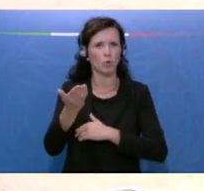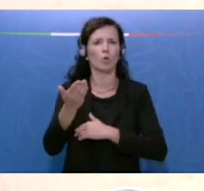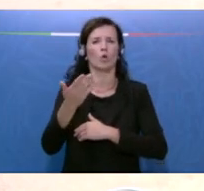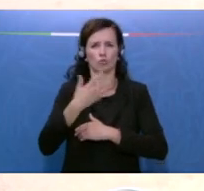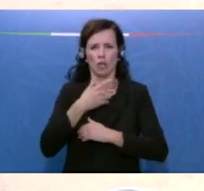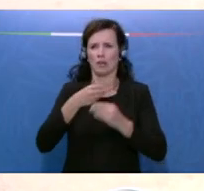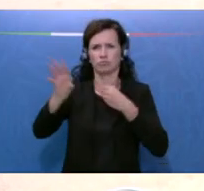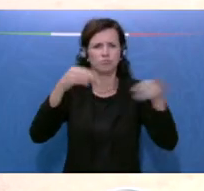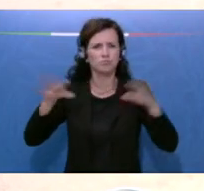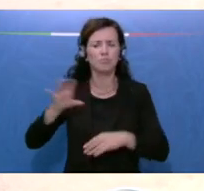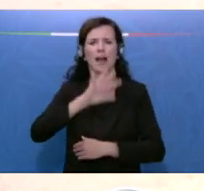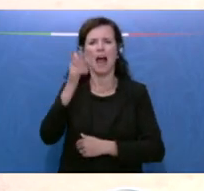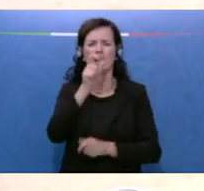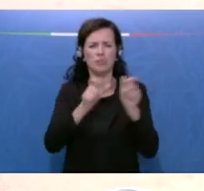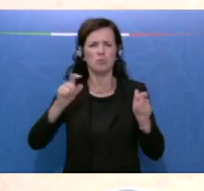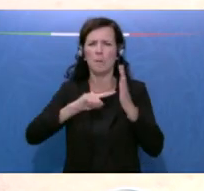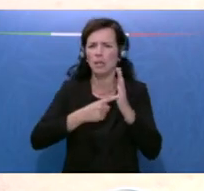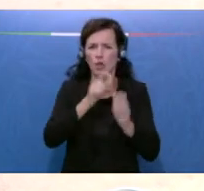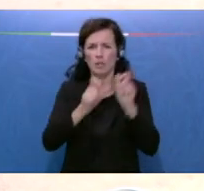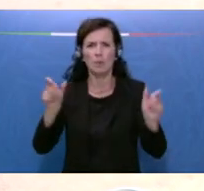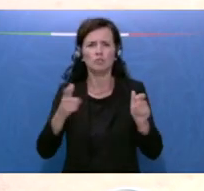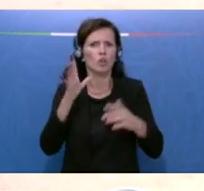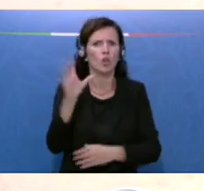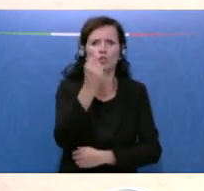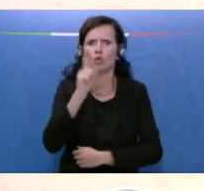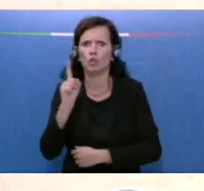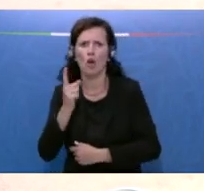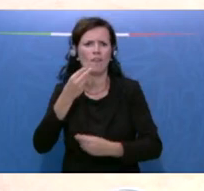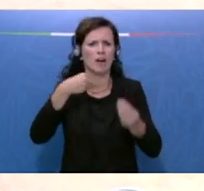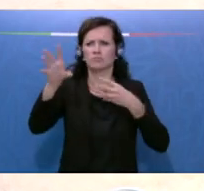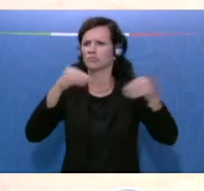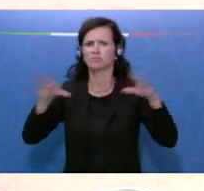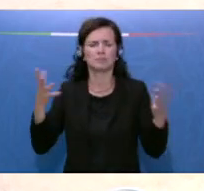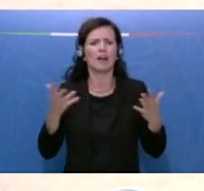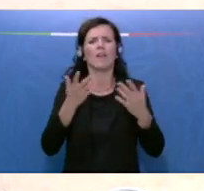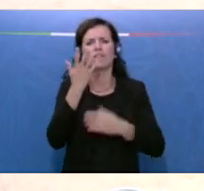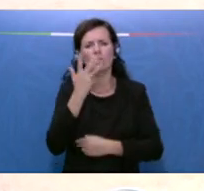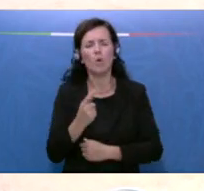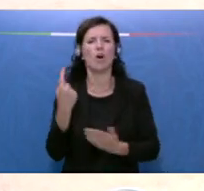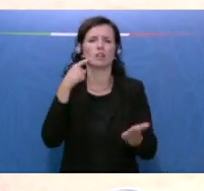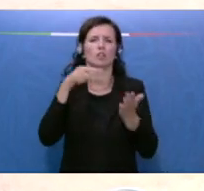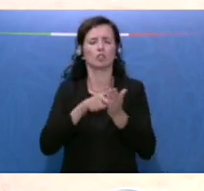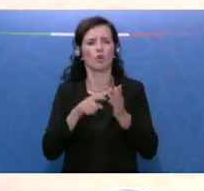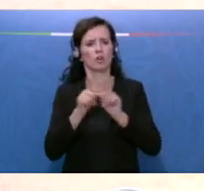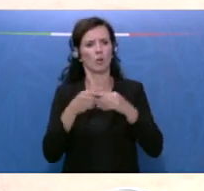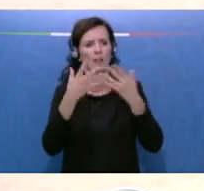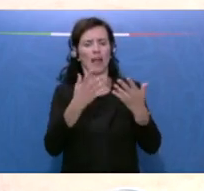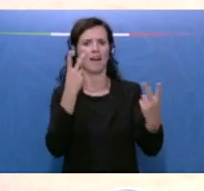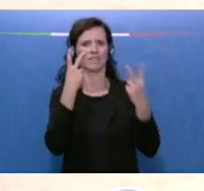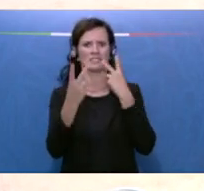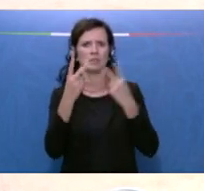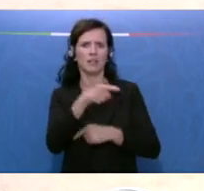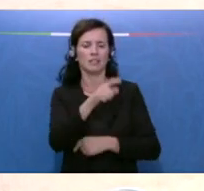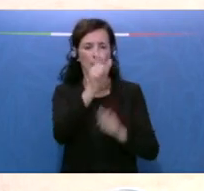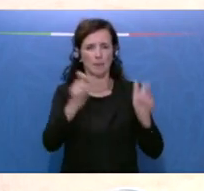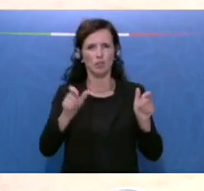non si trova in più si cerca di cercare di dare un po di ordine di visibilità a questi movimenti